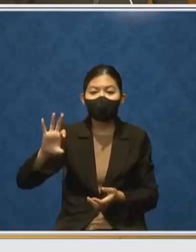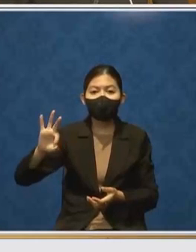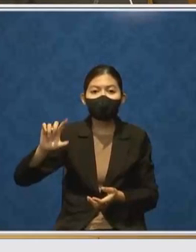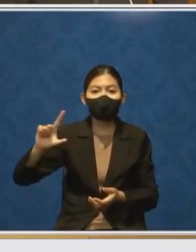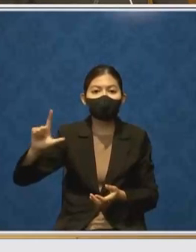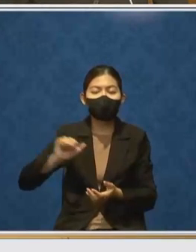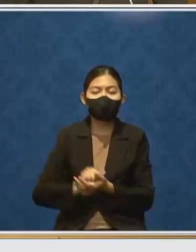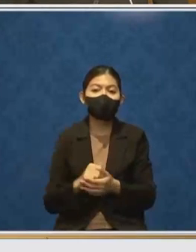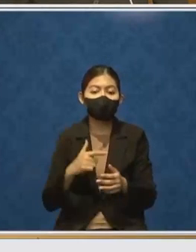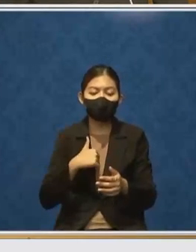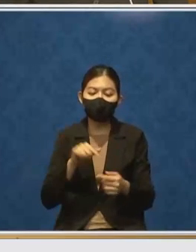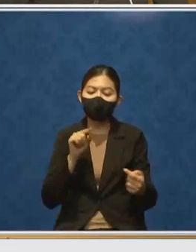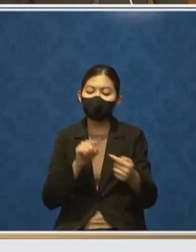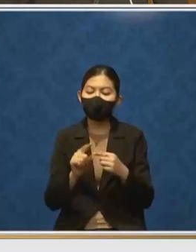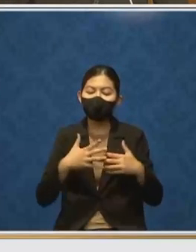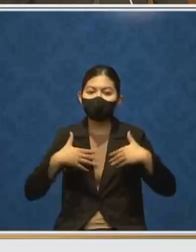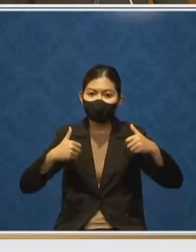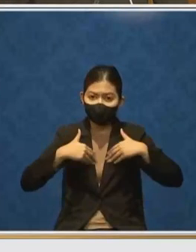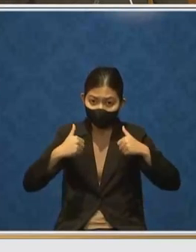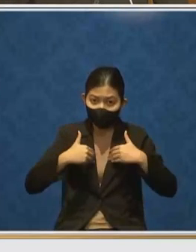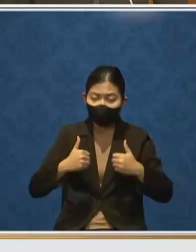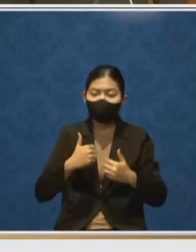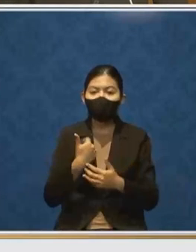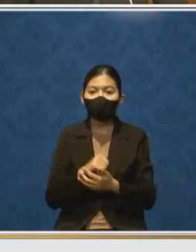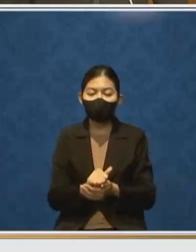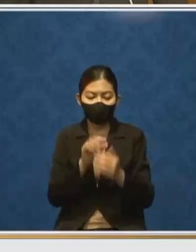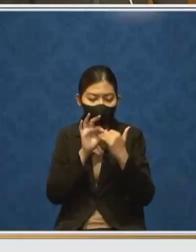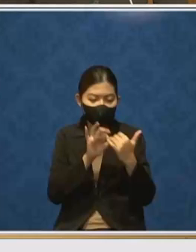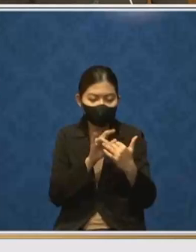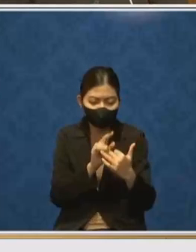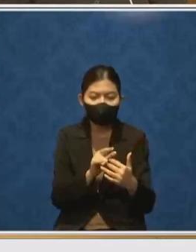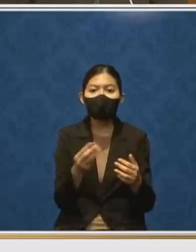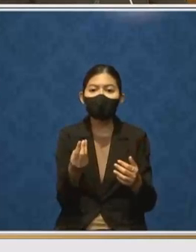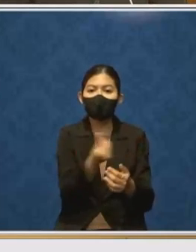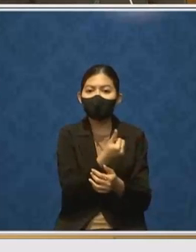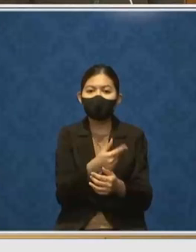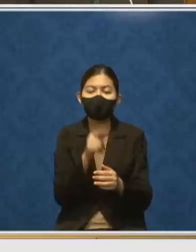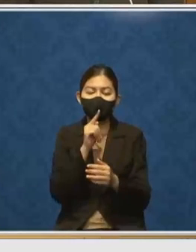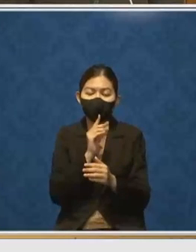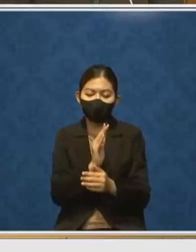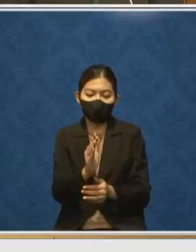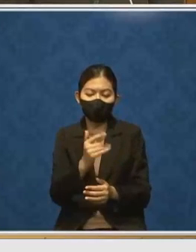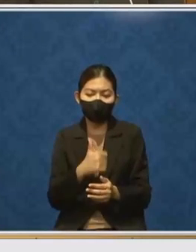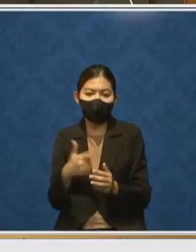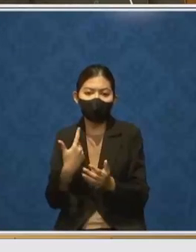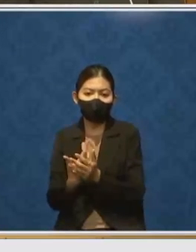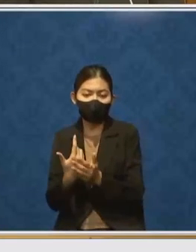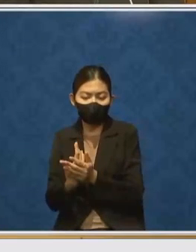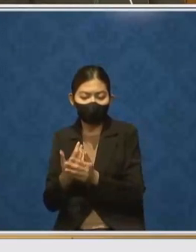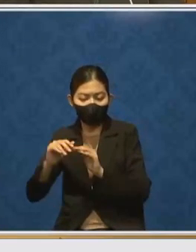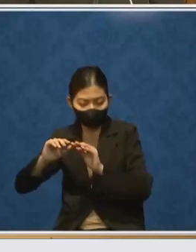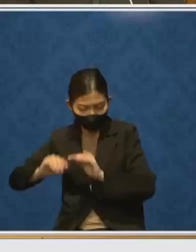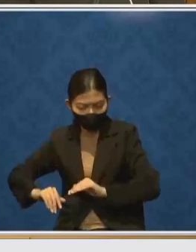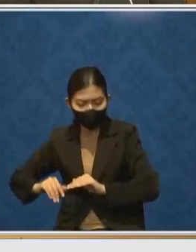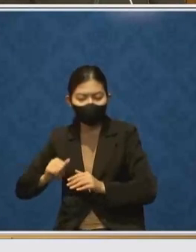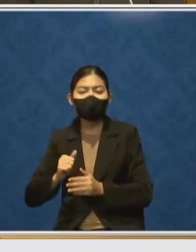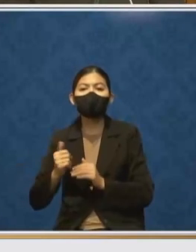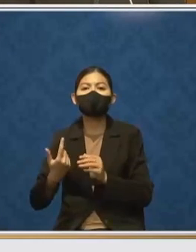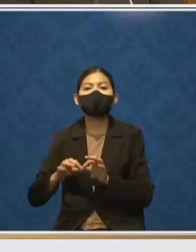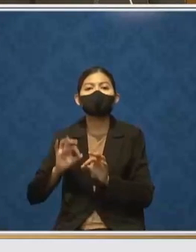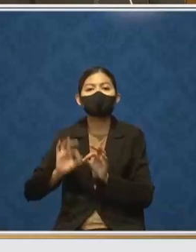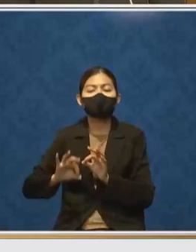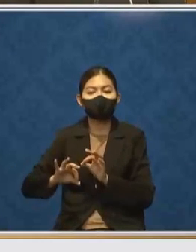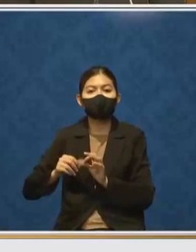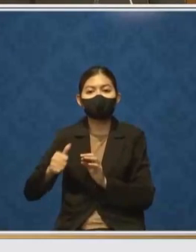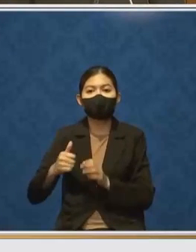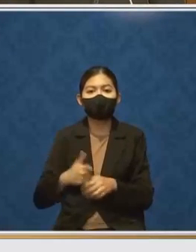การบริการภาครัฐให้สามารถติดต่อราชการได้โดยสะดวกรวดเร็วโปร่งใสลดค่าใช้จ่ายตรวจสอบได้รวมทั้งการบริหารจัดการ